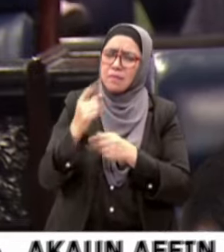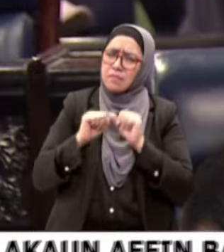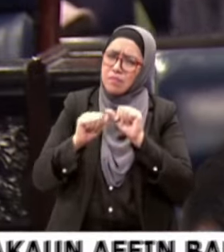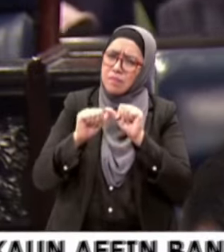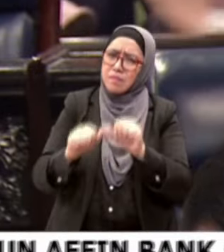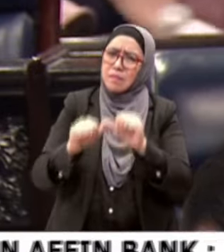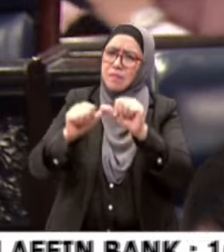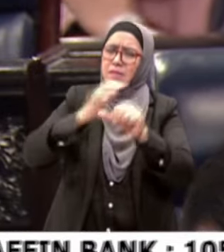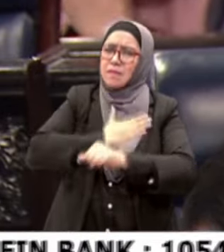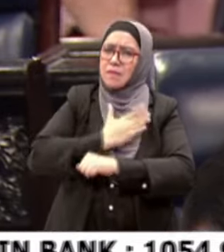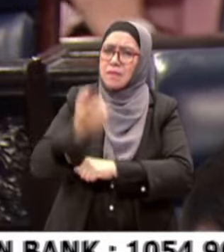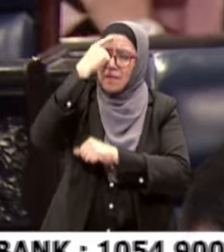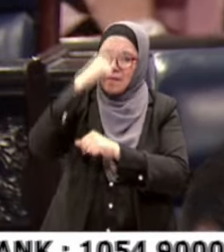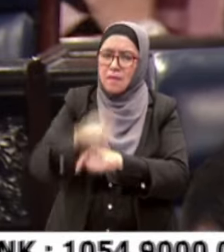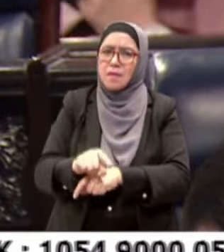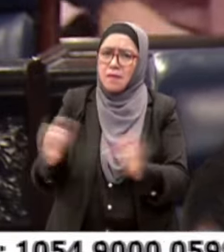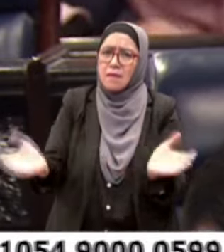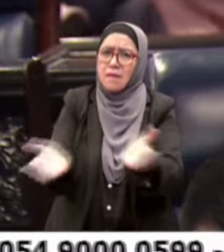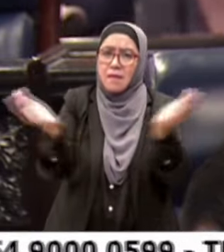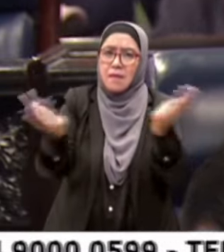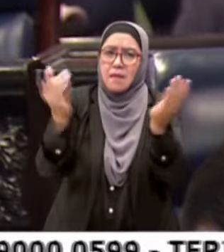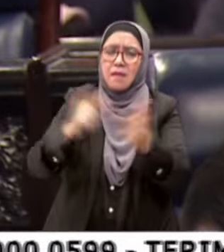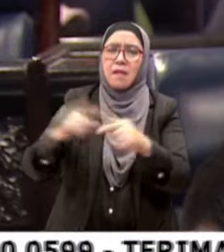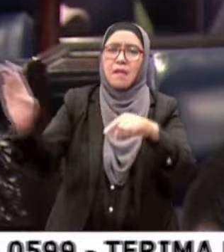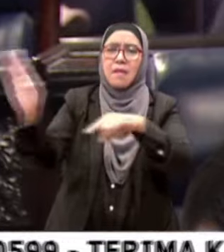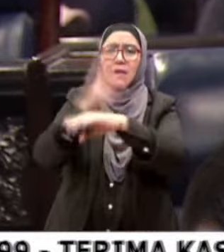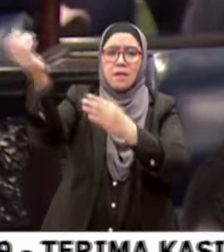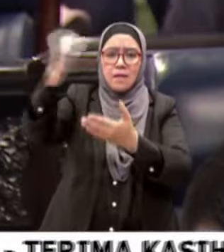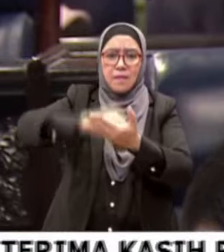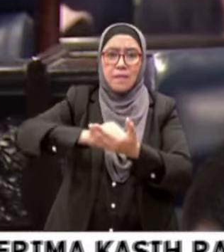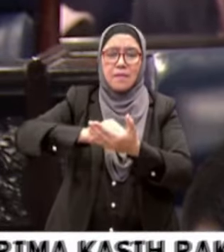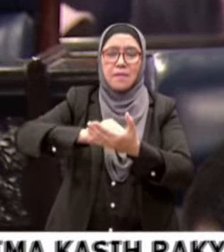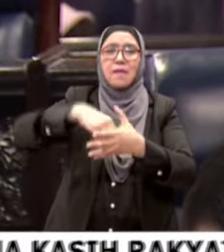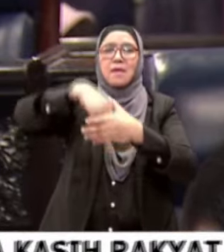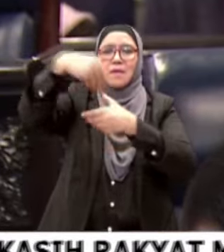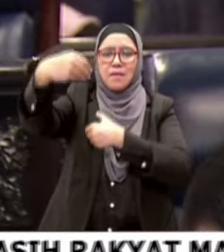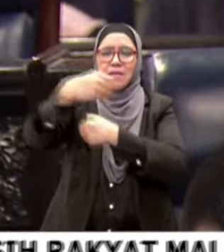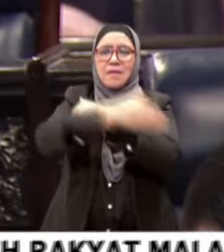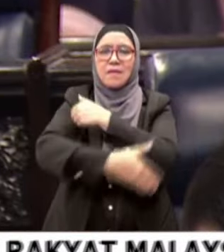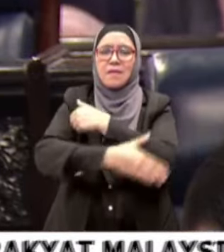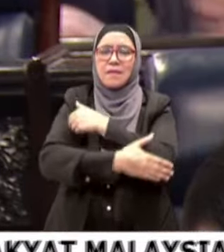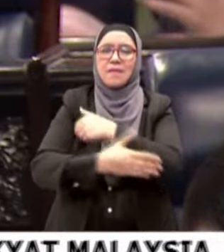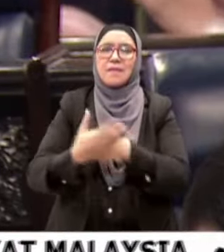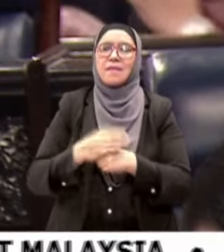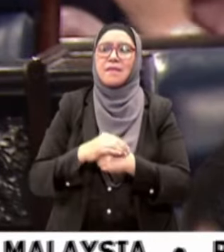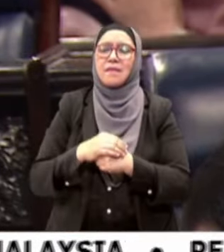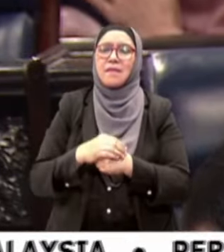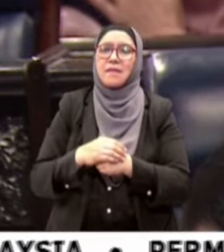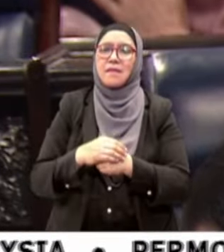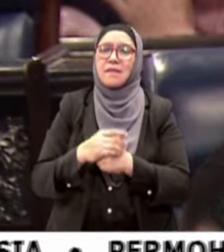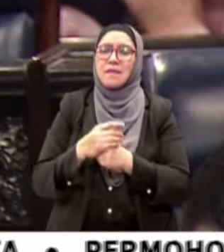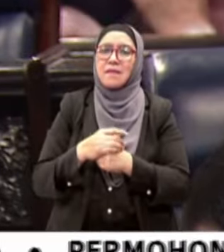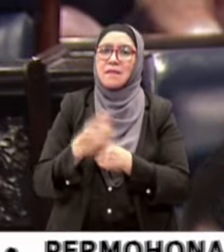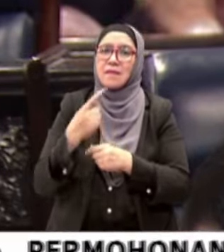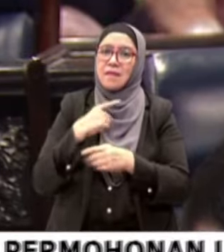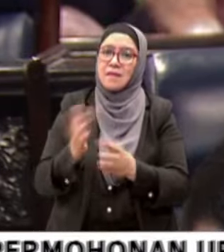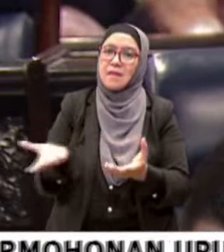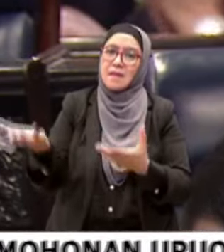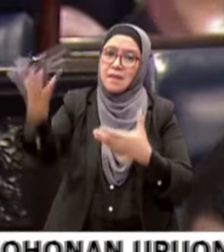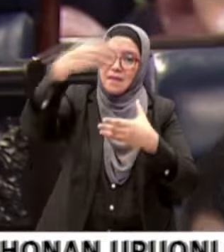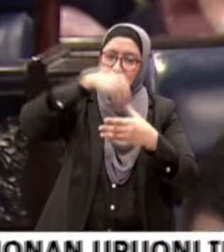menggalakan Pelabuhan domestik dan hasil dalam negara kemasukan FTI berkualiti tinggi